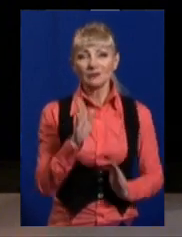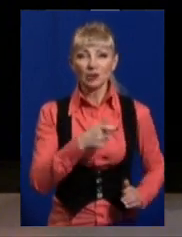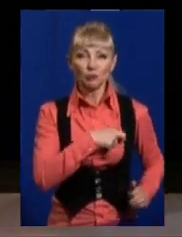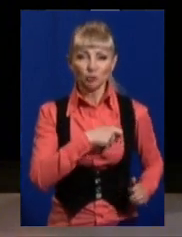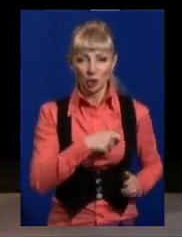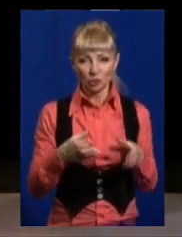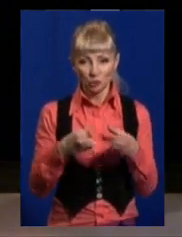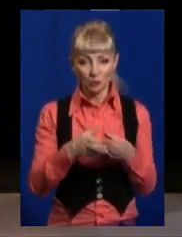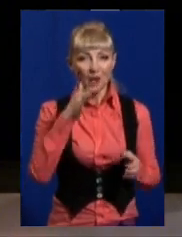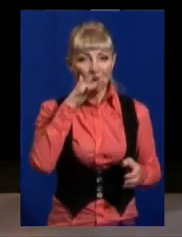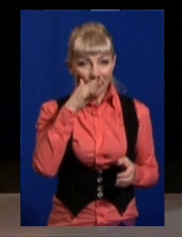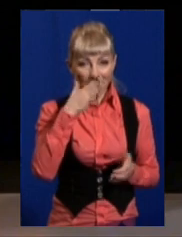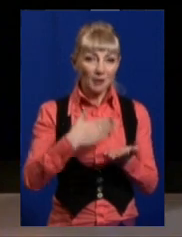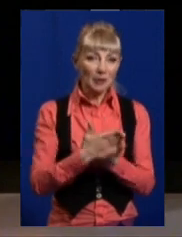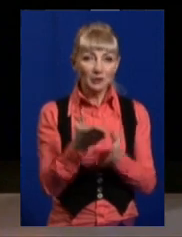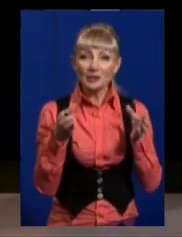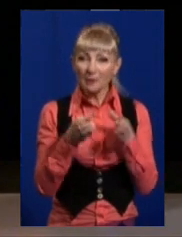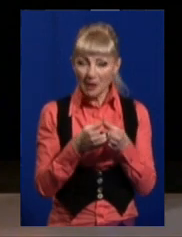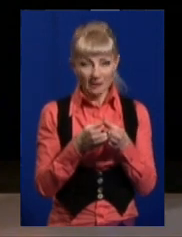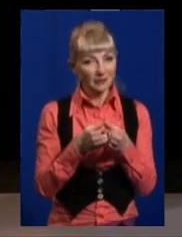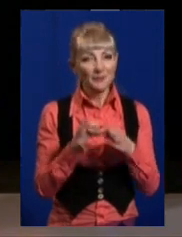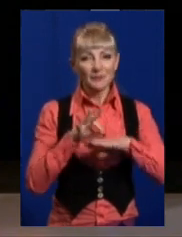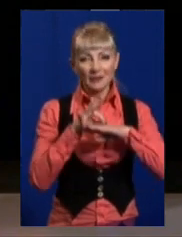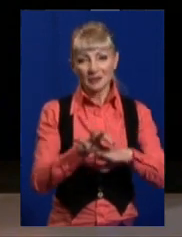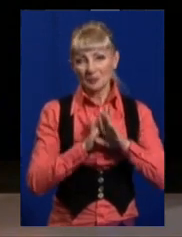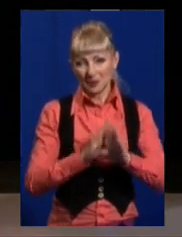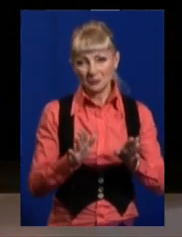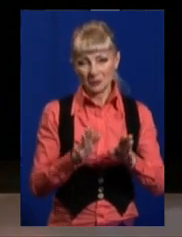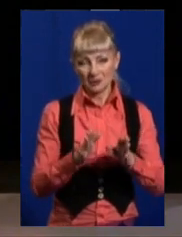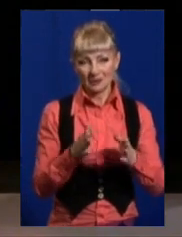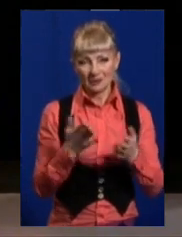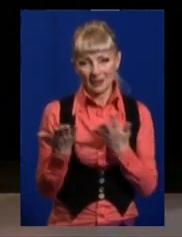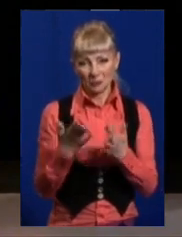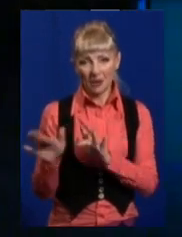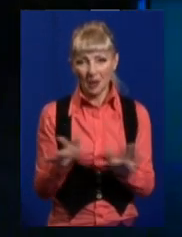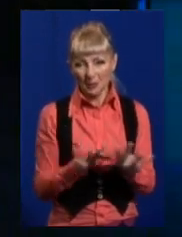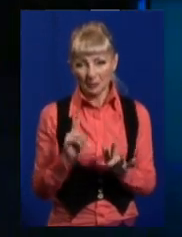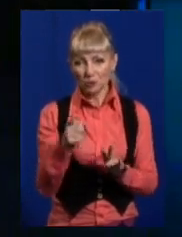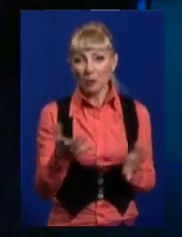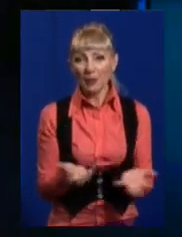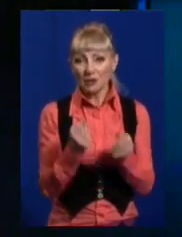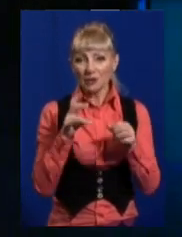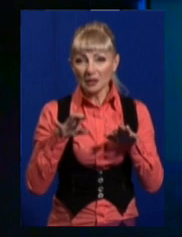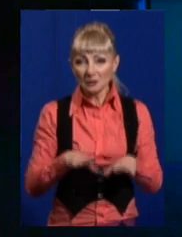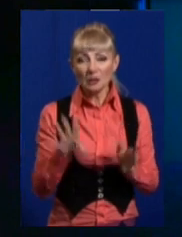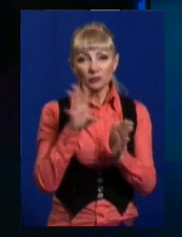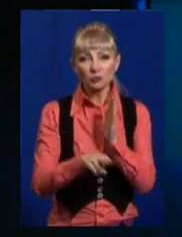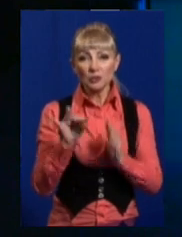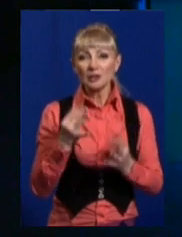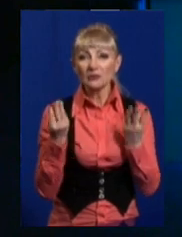Тобто, коли партія не проводить загальнонаціональної кампанії або її підтримка на місцях, у тому числі фінансова,